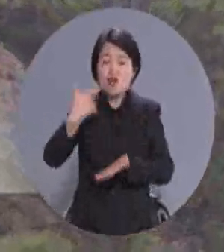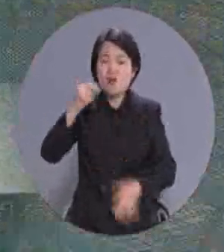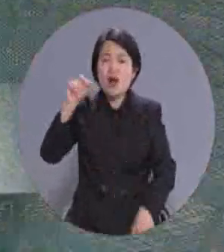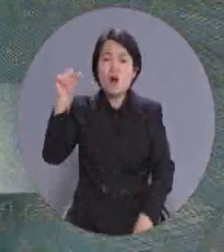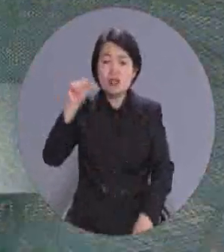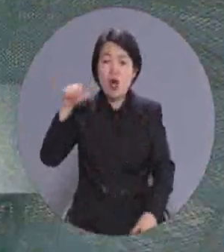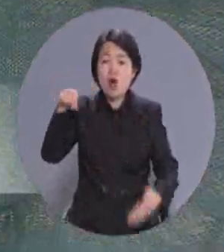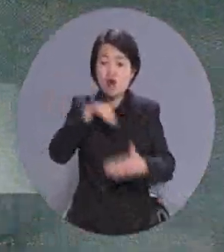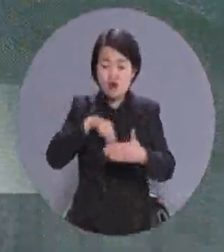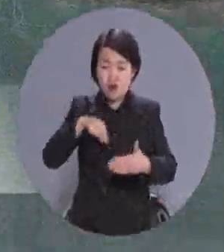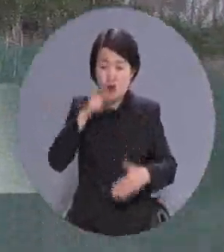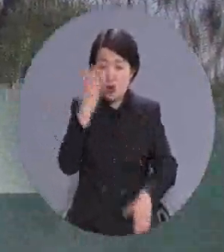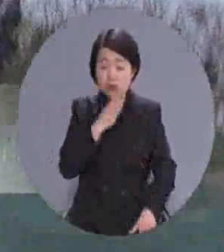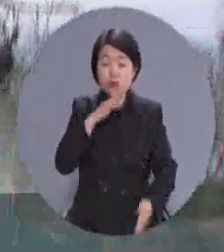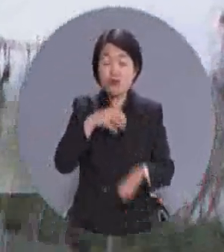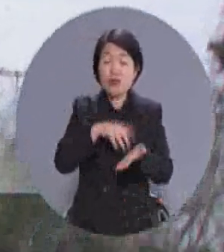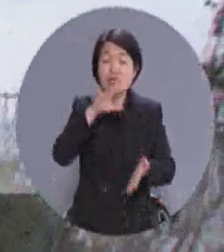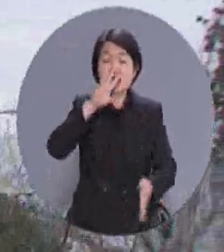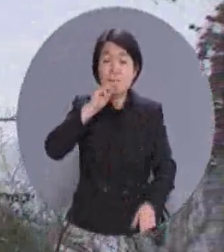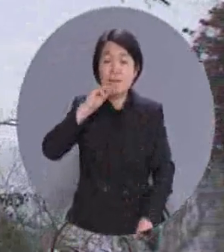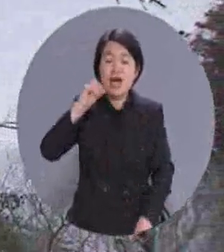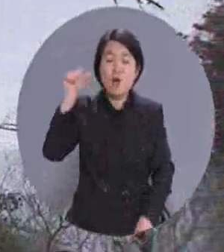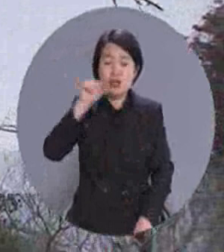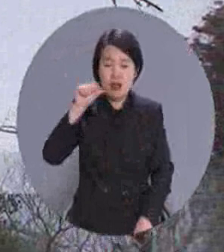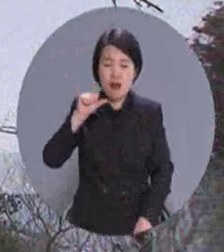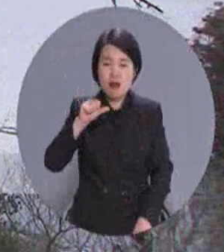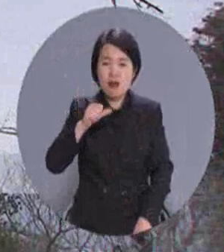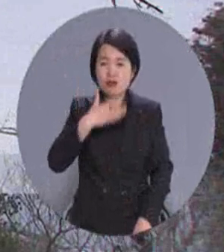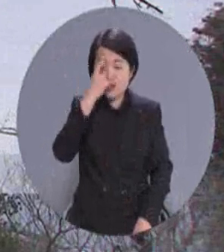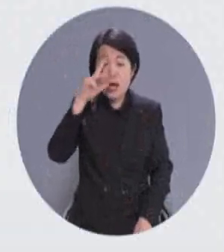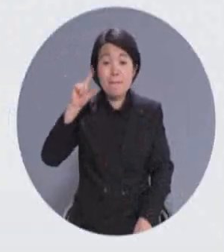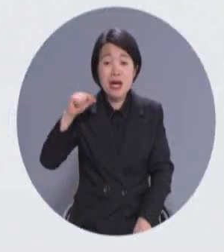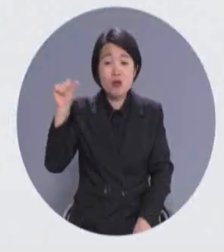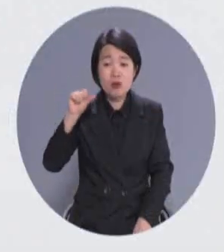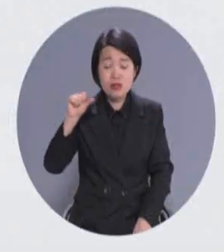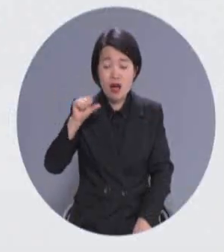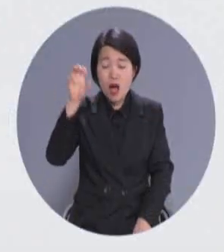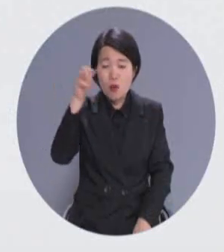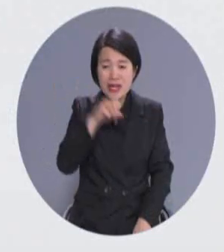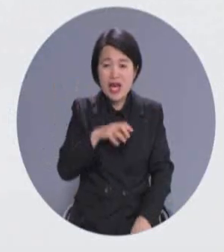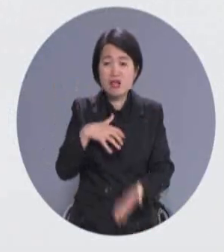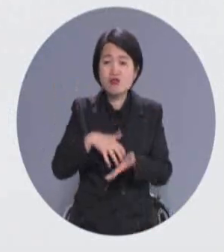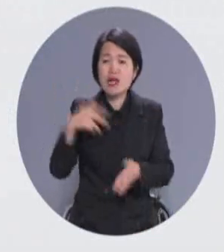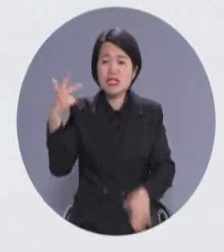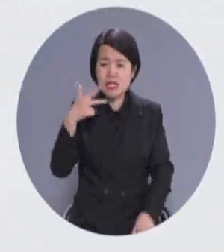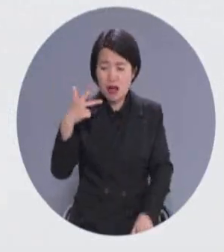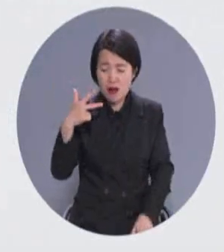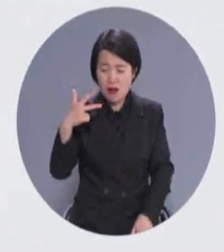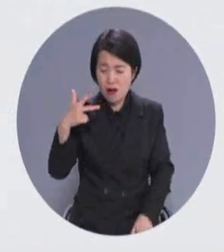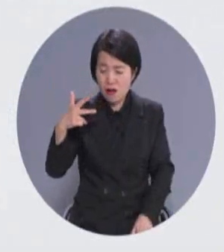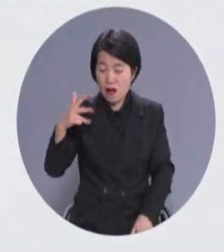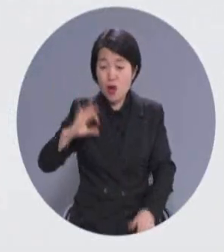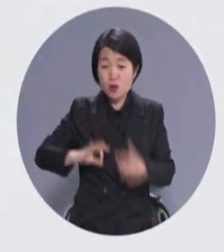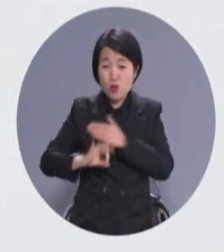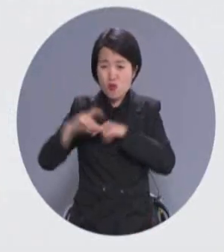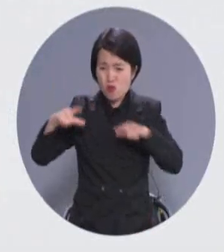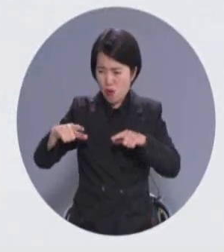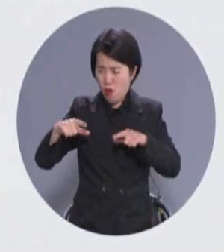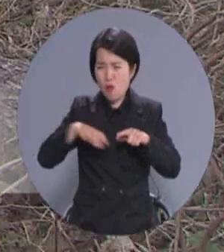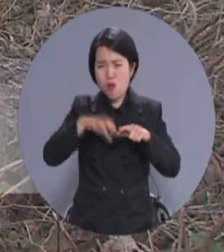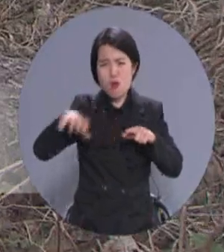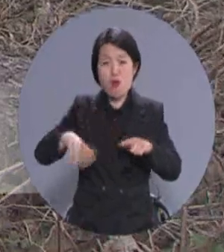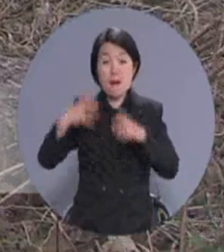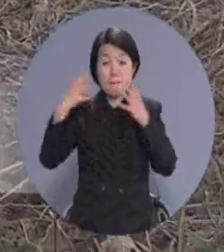가운데 여수 3만 5천여 그루, 순천 1만 5천여 그루, 광양 7천여 그루에 이르는 등 동북권으로 집중되고